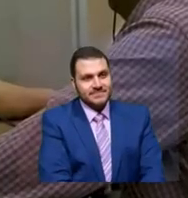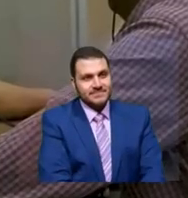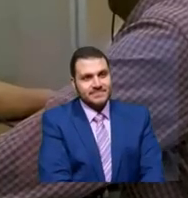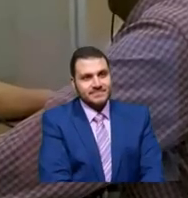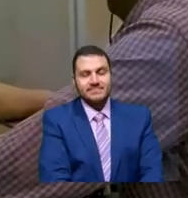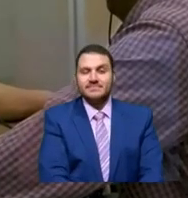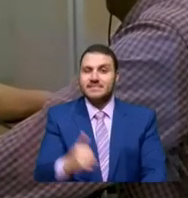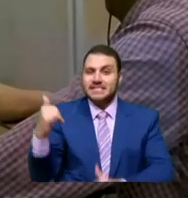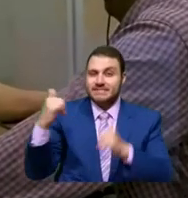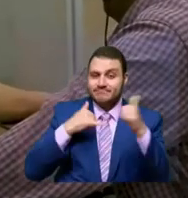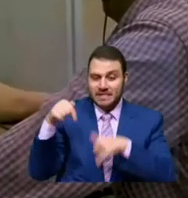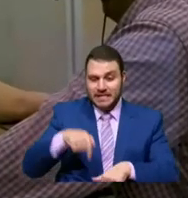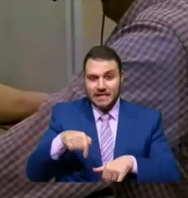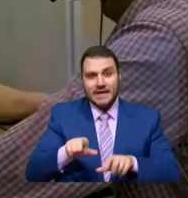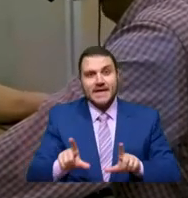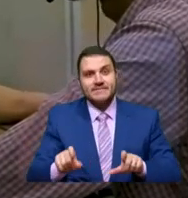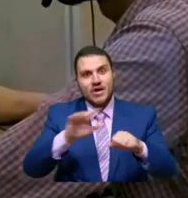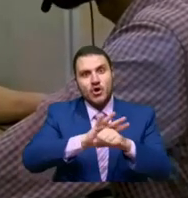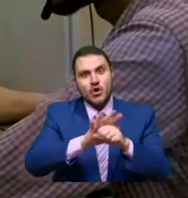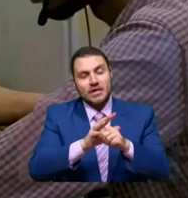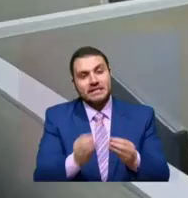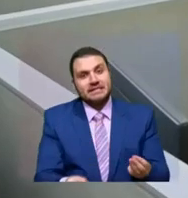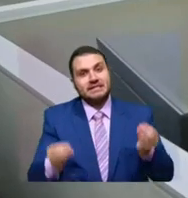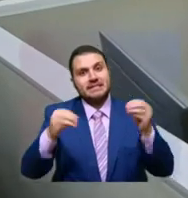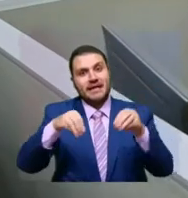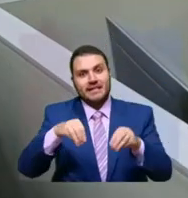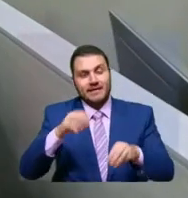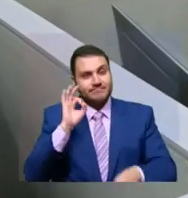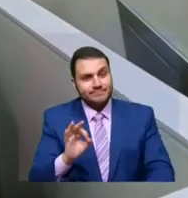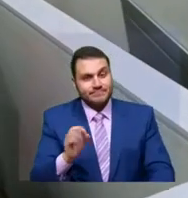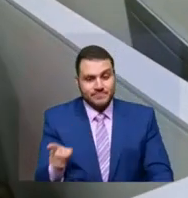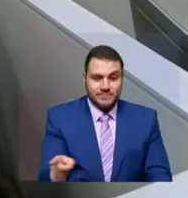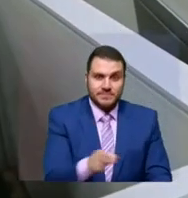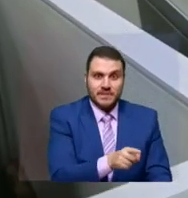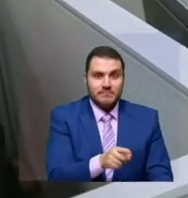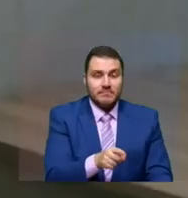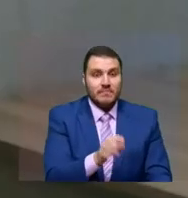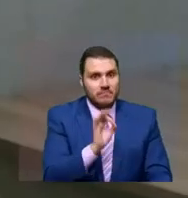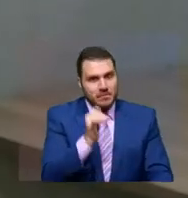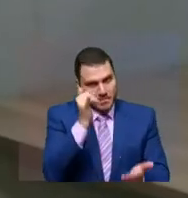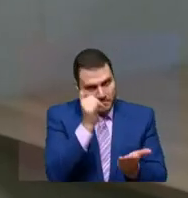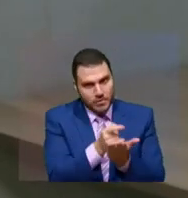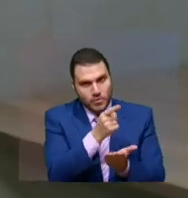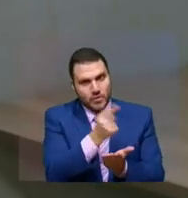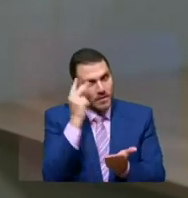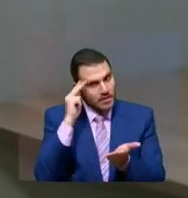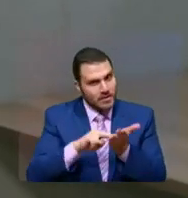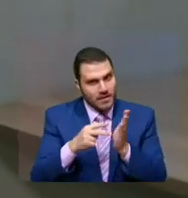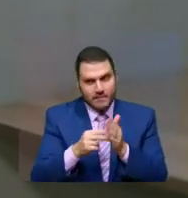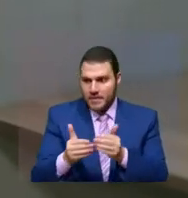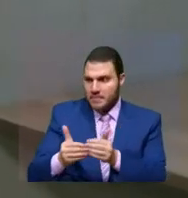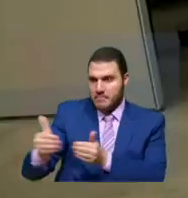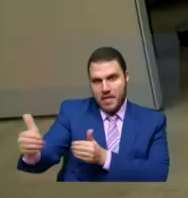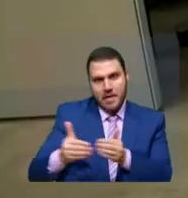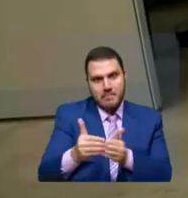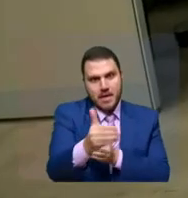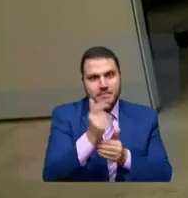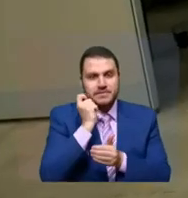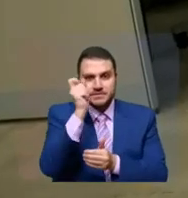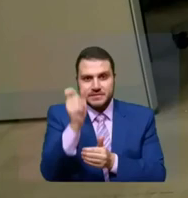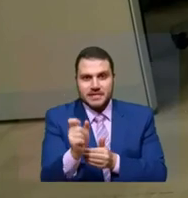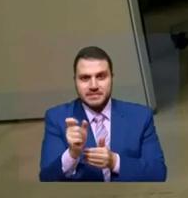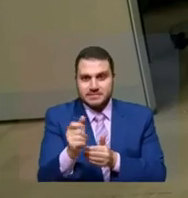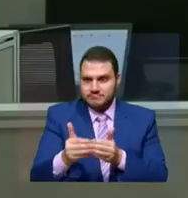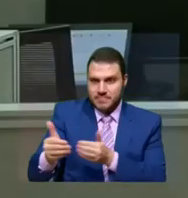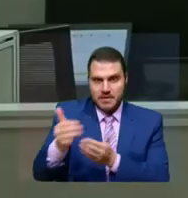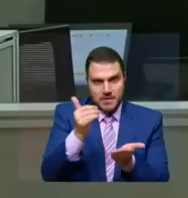وفي ظل تفشي وباء كورونا المستجد كوفيد-19، لا يتحقق معنى المسافة الاجتماعية فرديا ومجتمعيا